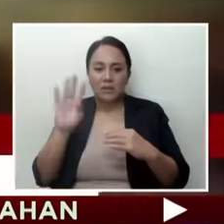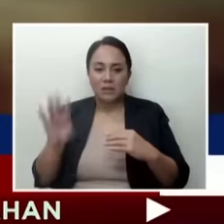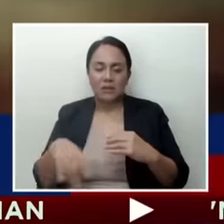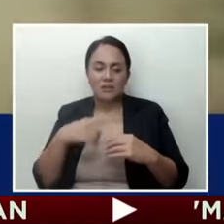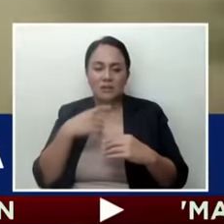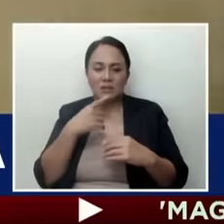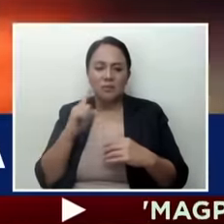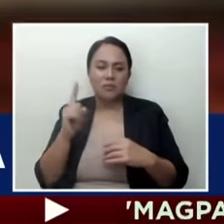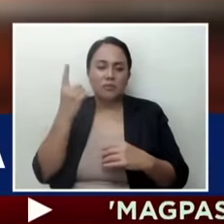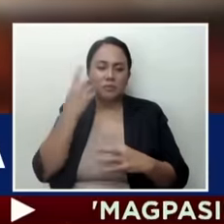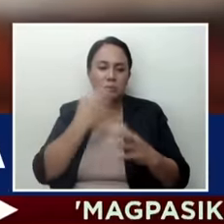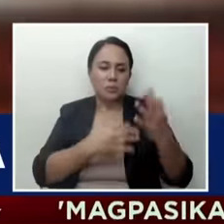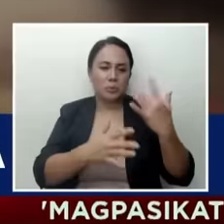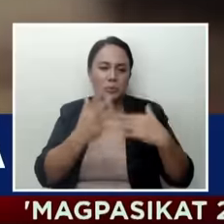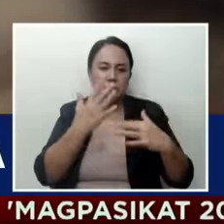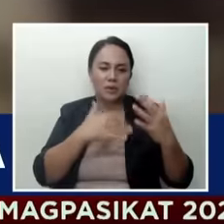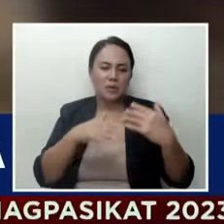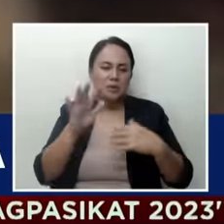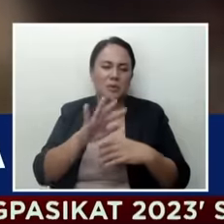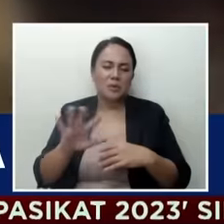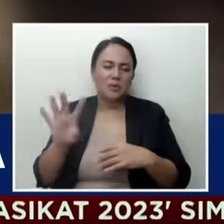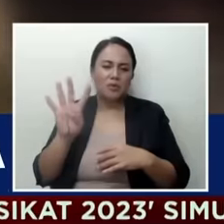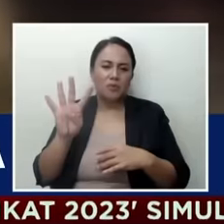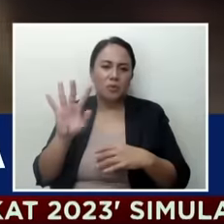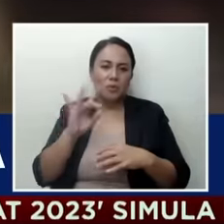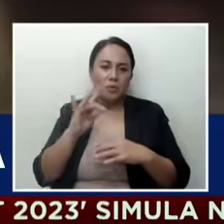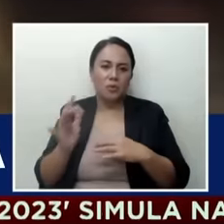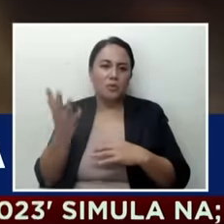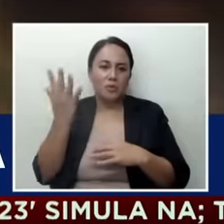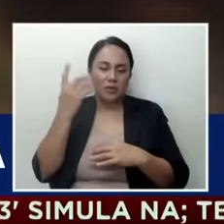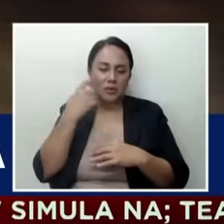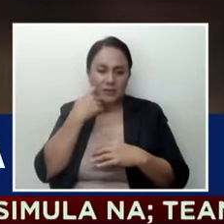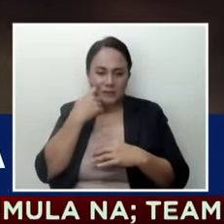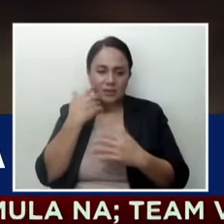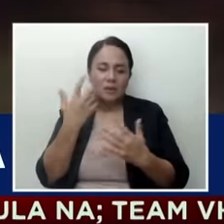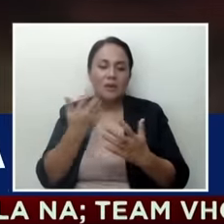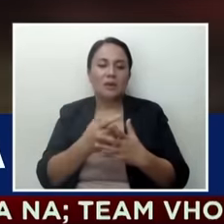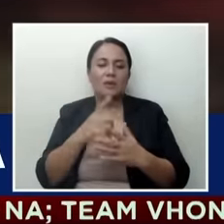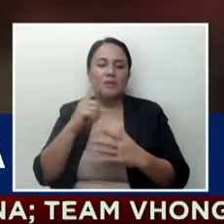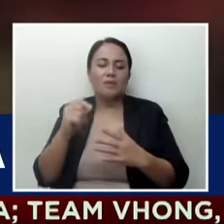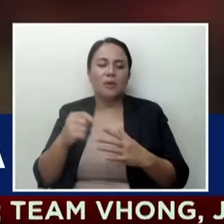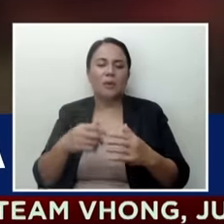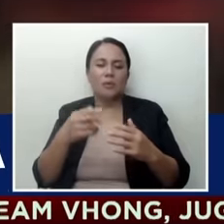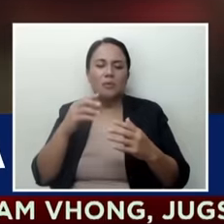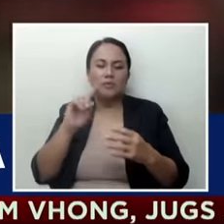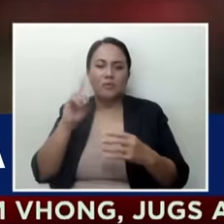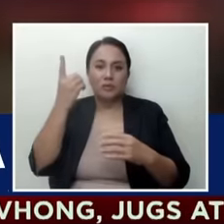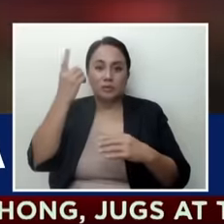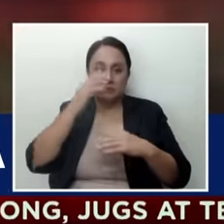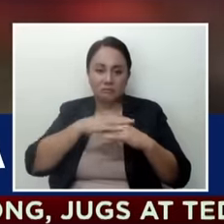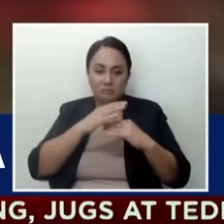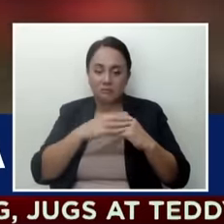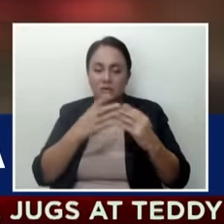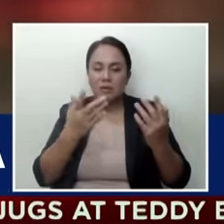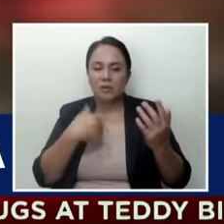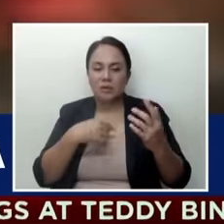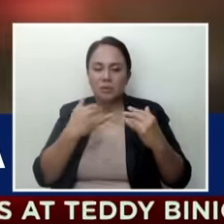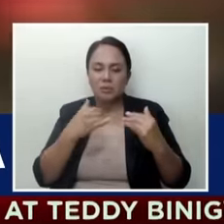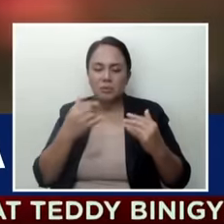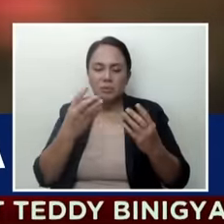unang sumiklab ang apoy bandang alas 4 ng madaling araw kanina. Agad inakyat sa unang alarma ang sunog at tuluyang